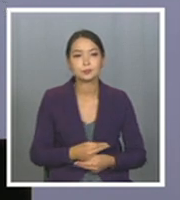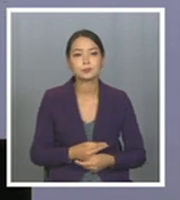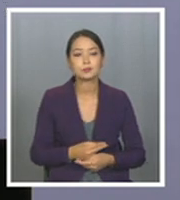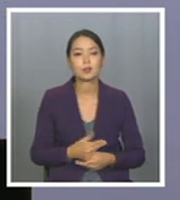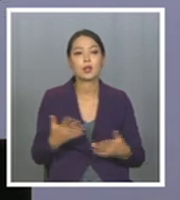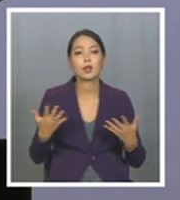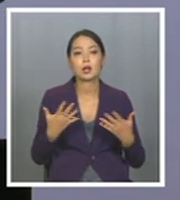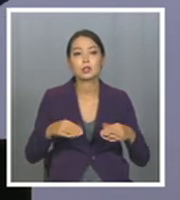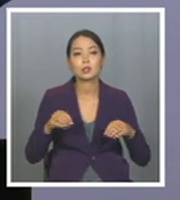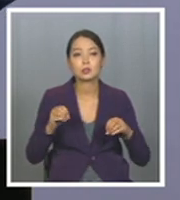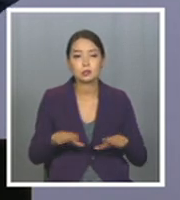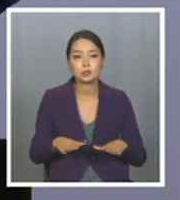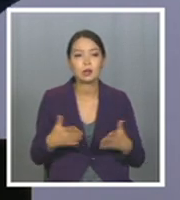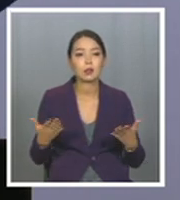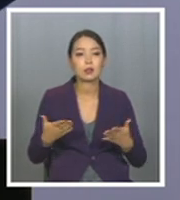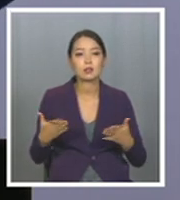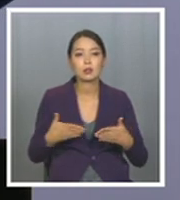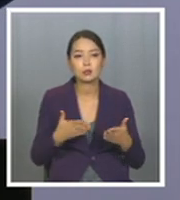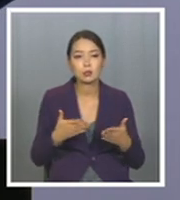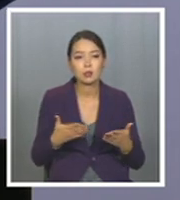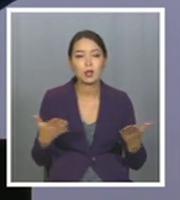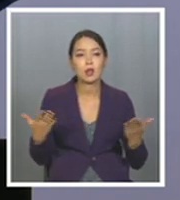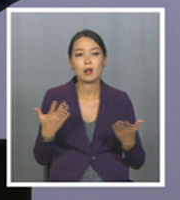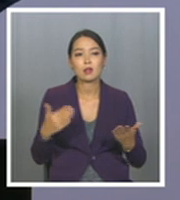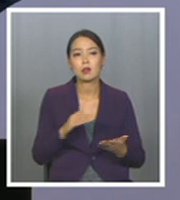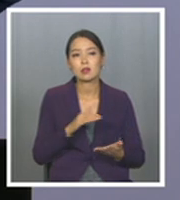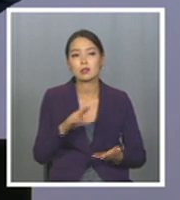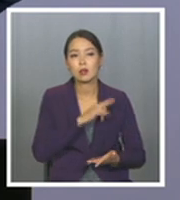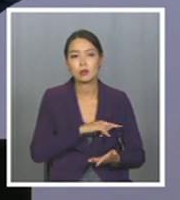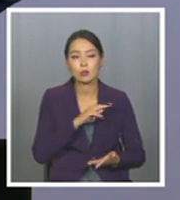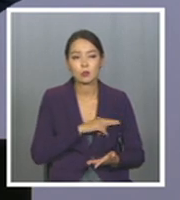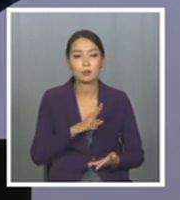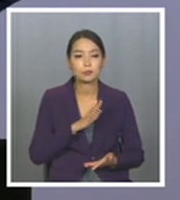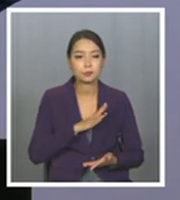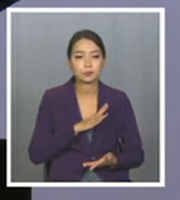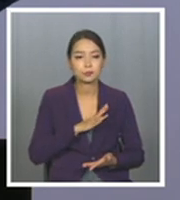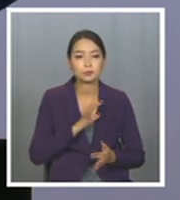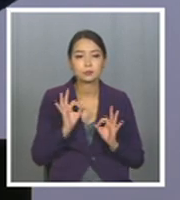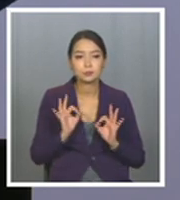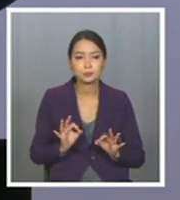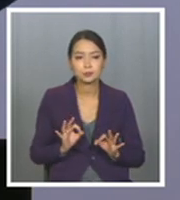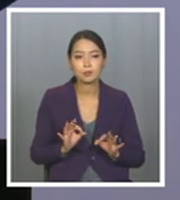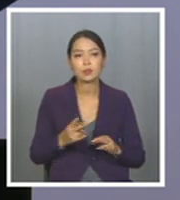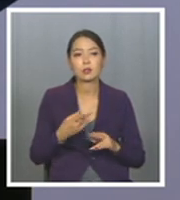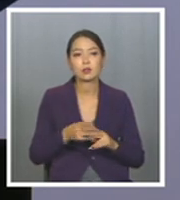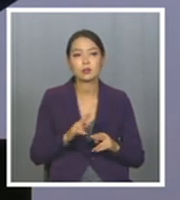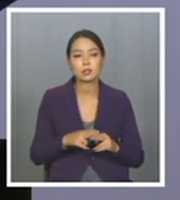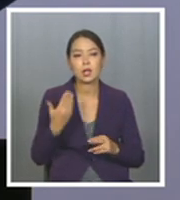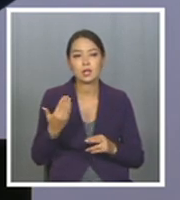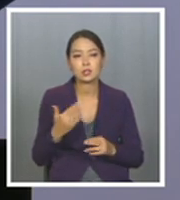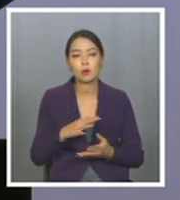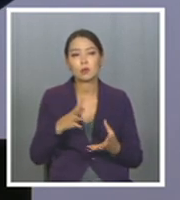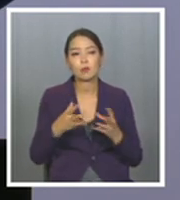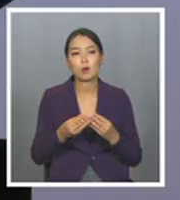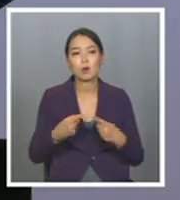қандай? Жол қандай? Қандай саяси бағыт ұстанған дұрыс? Ендеше кеңес қоғамындағы саяси